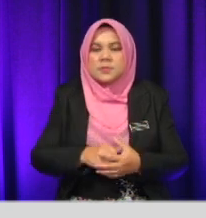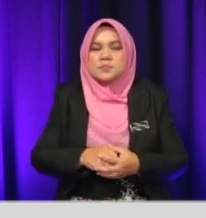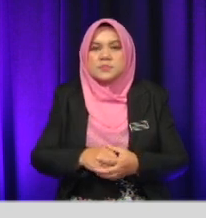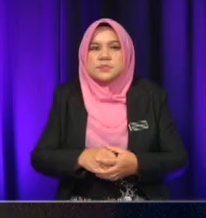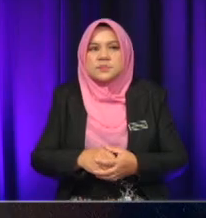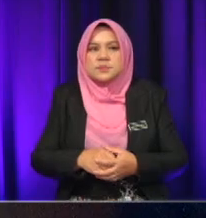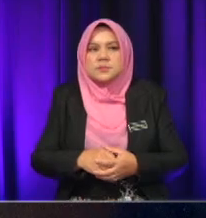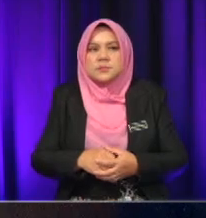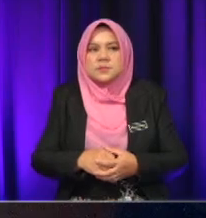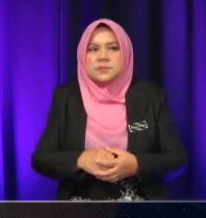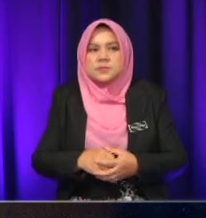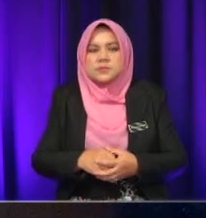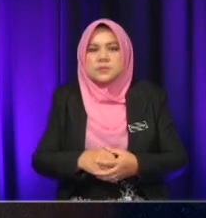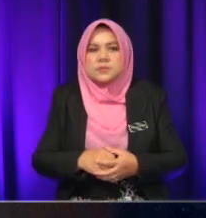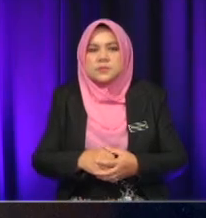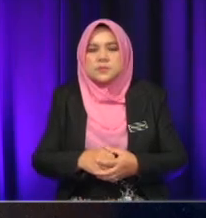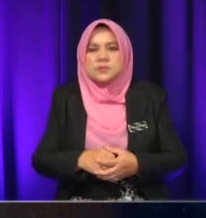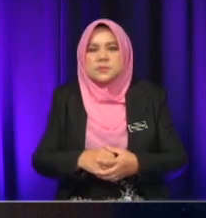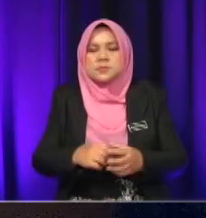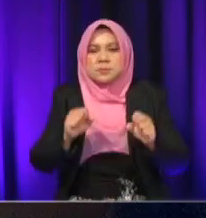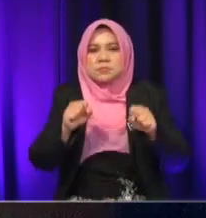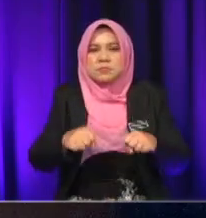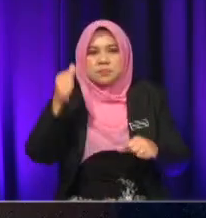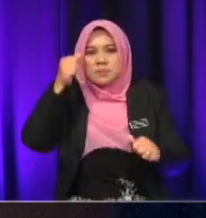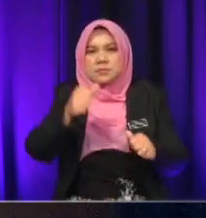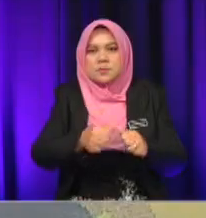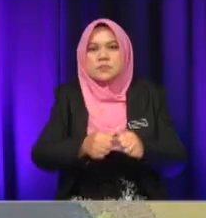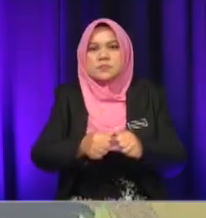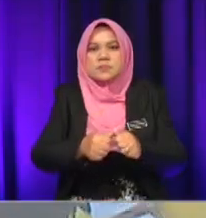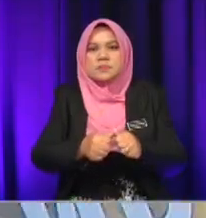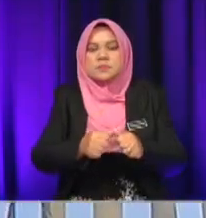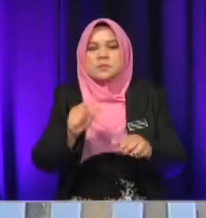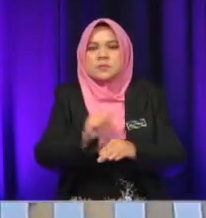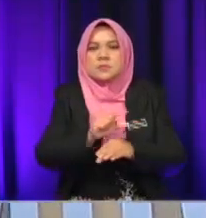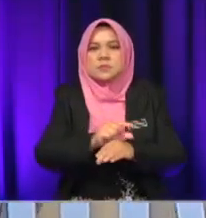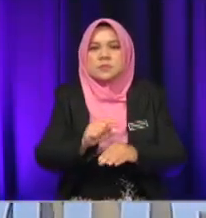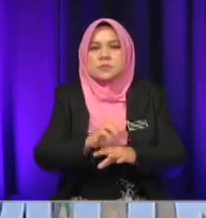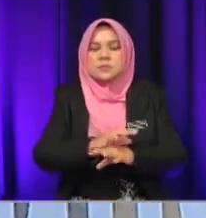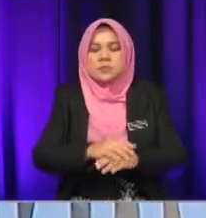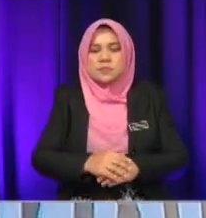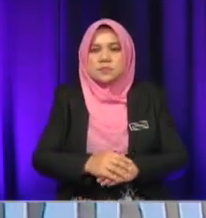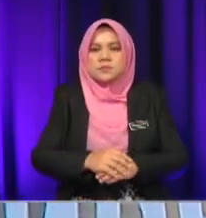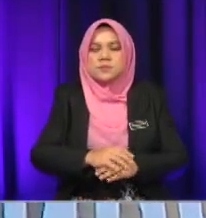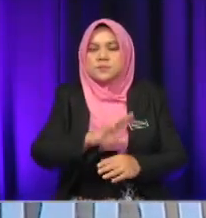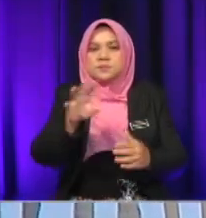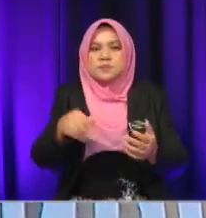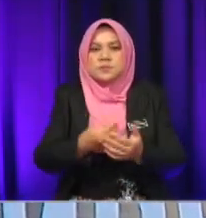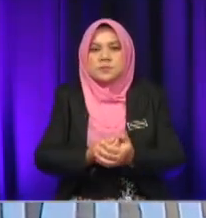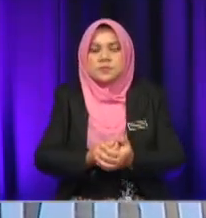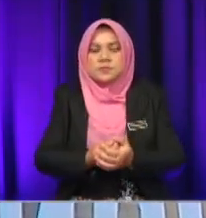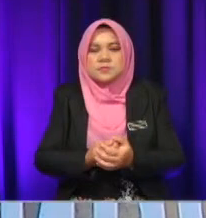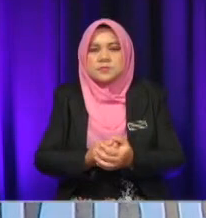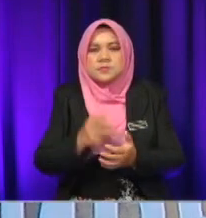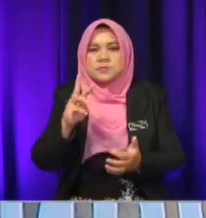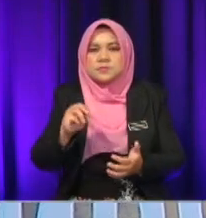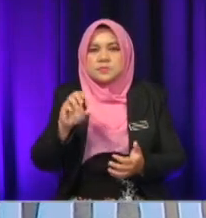sosial. Saya rasa yang ini di hujung jari je orang kata boleh ingat sebab kita gunakan kadang-kadang tanpa sedar kan cikgu media sosial. Mesti